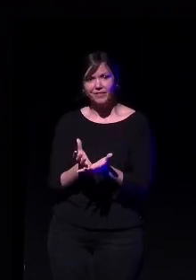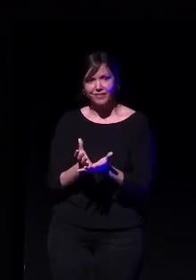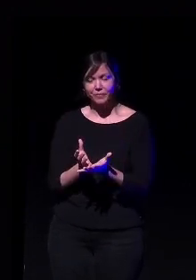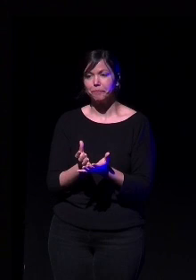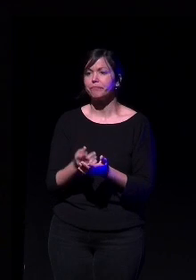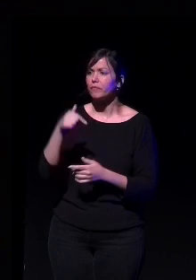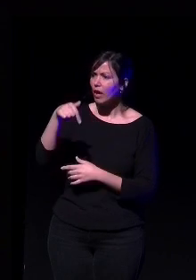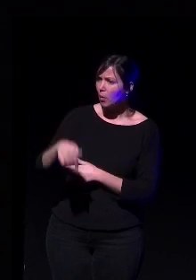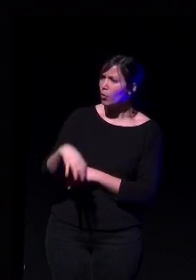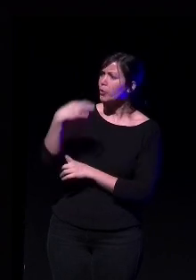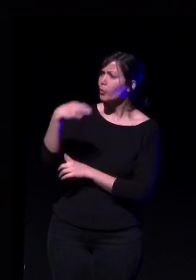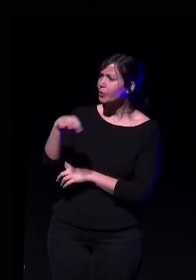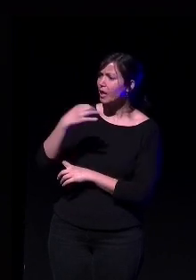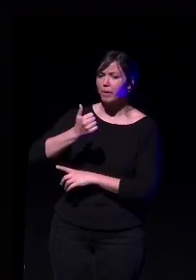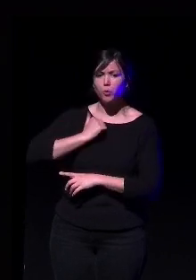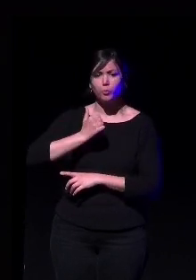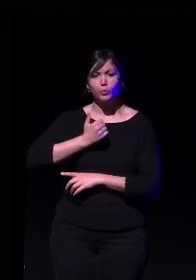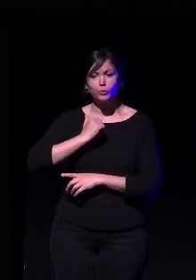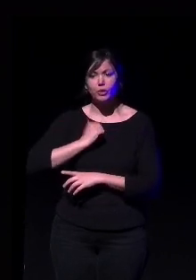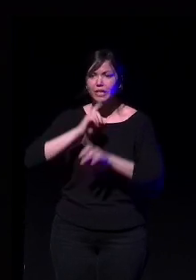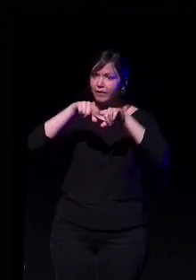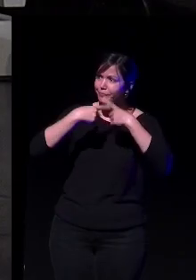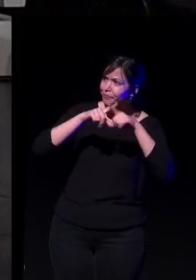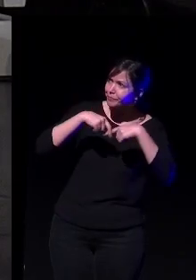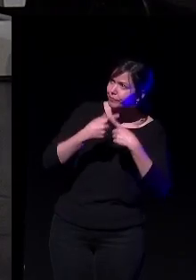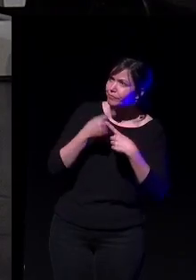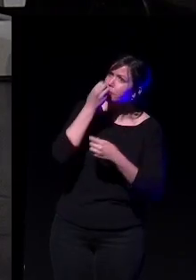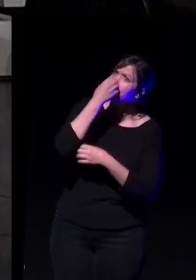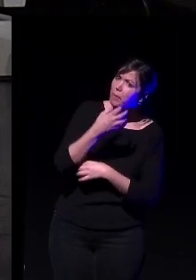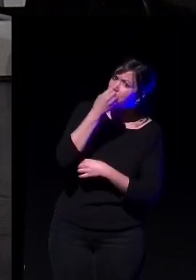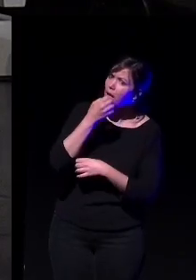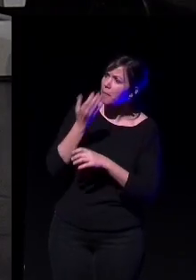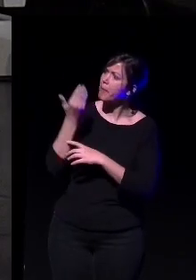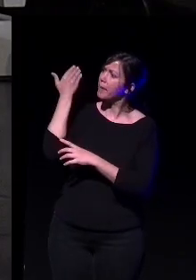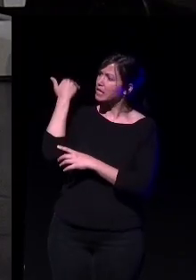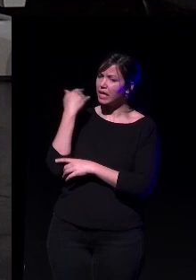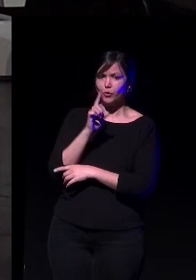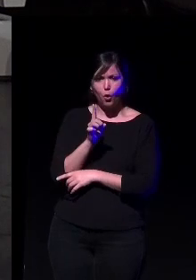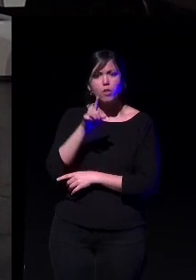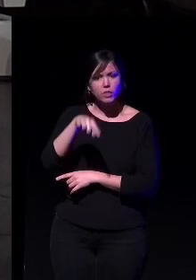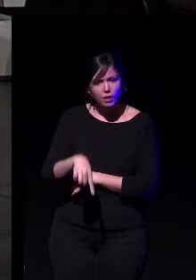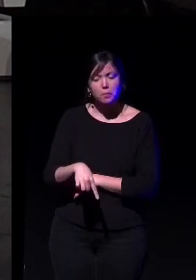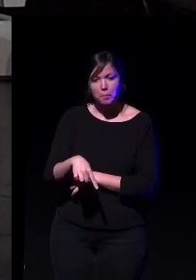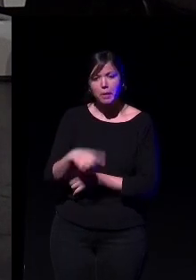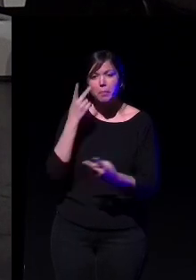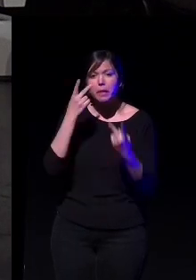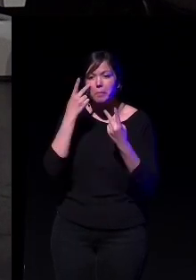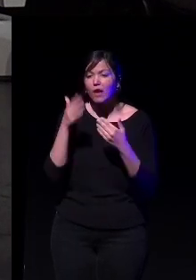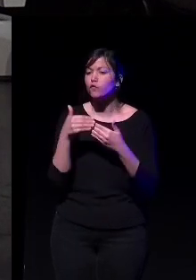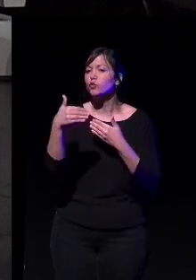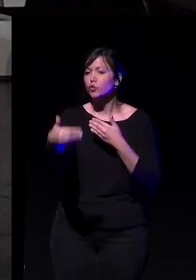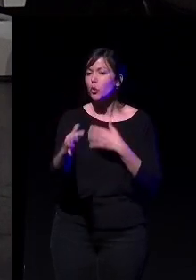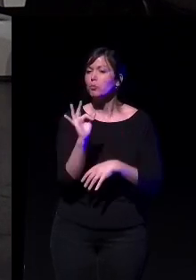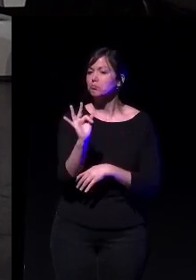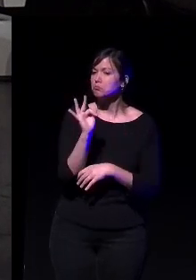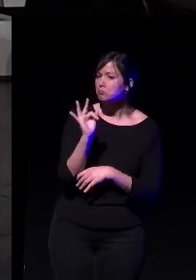Tanmateix, avui no només tenim l'oportunitat de reflexionar sobre els èxits passats, sinó també per mirar cap a un futur amb